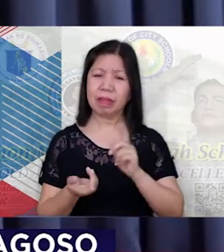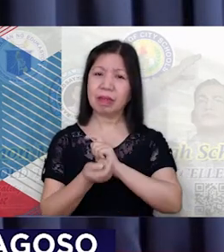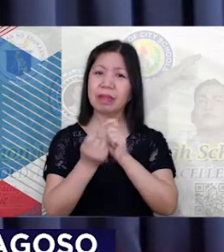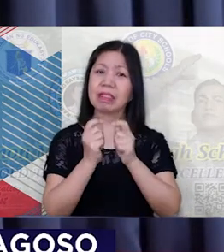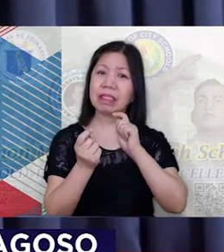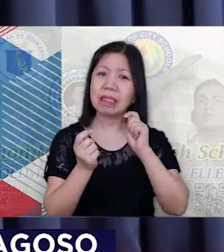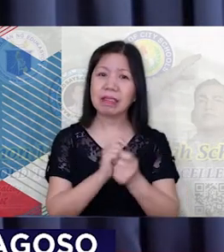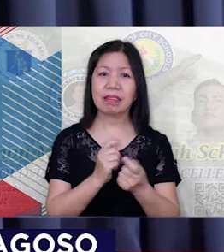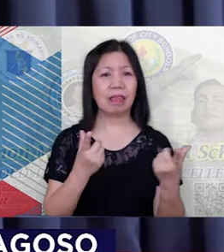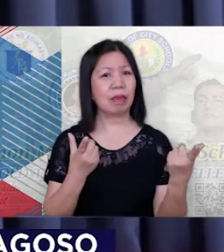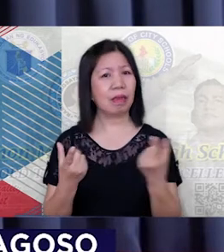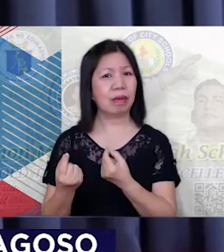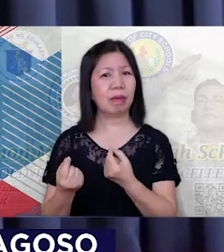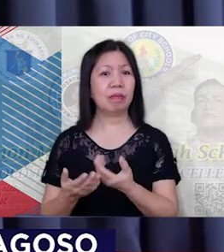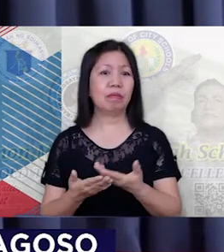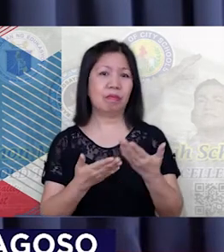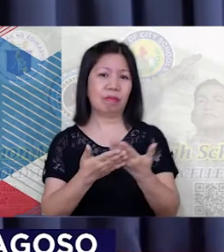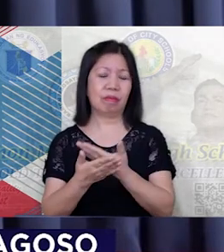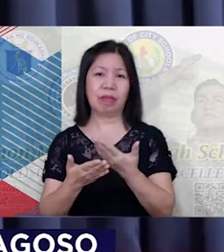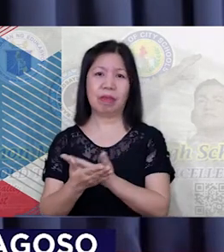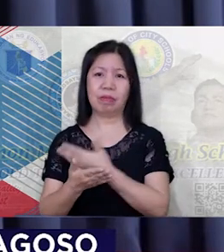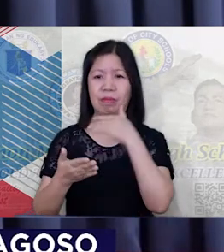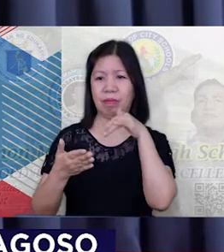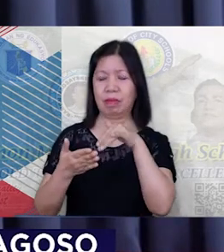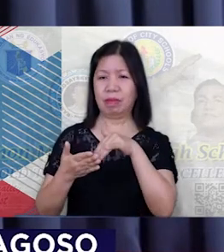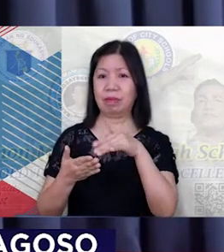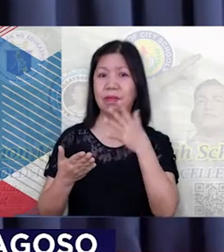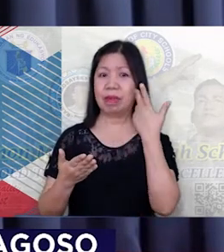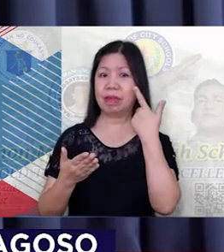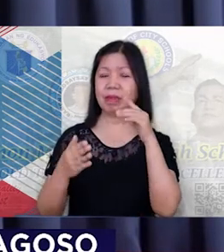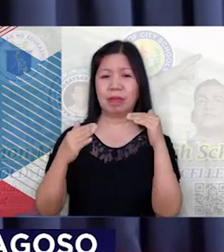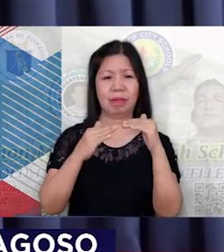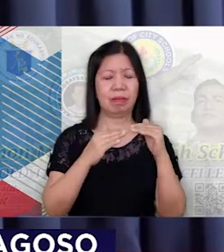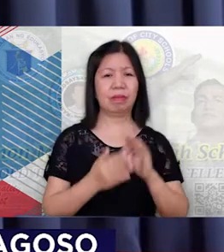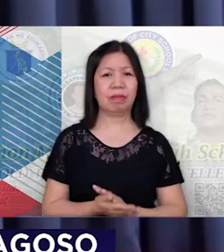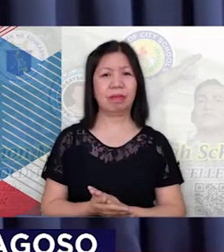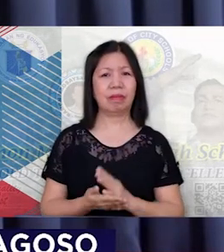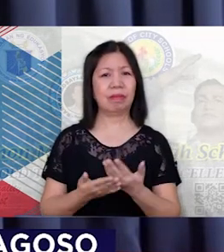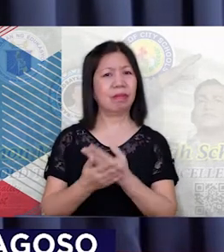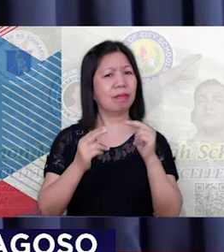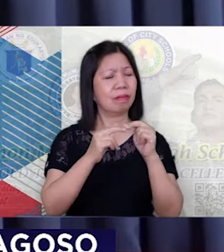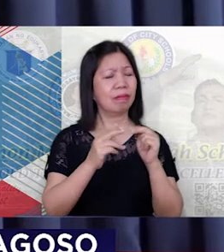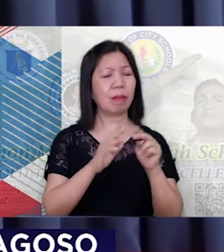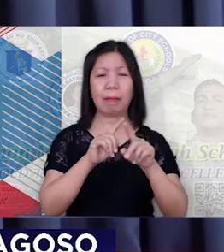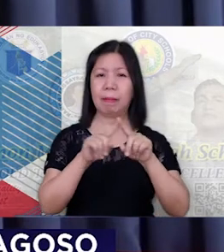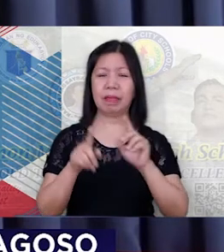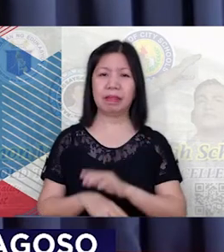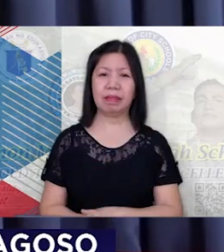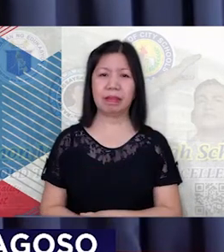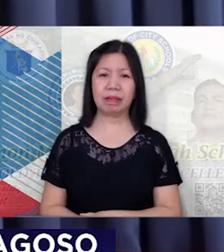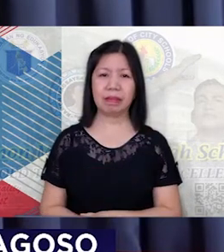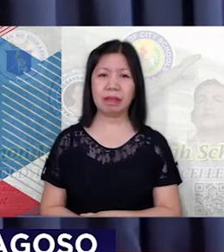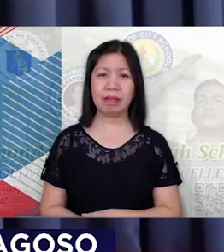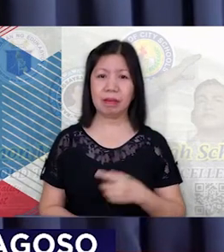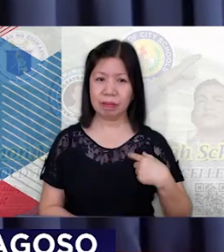adjustments. Maraming mga bagong kailangang aralin para sa new normal. Ngunit,